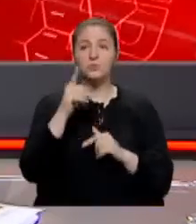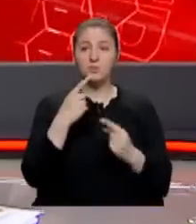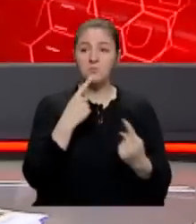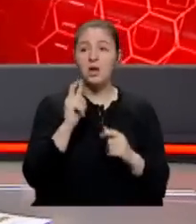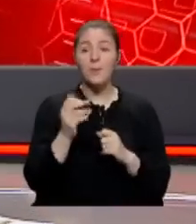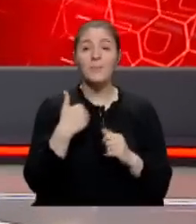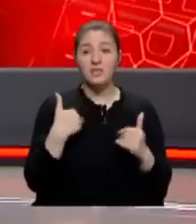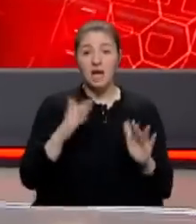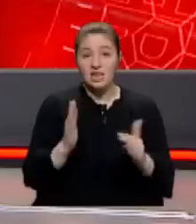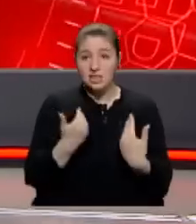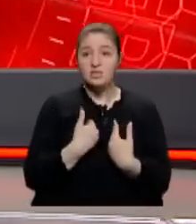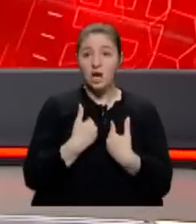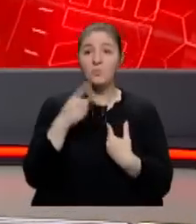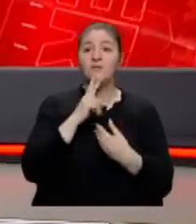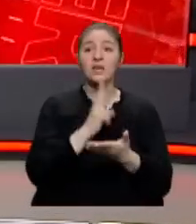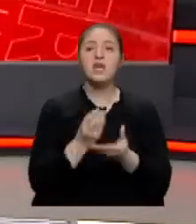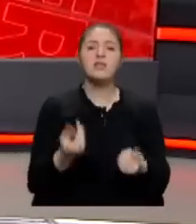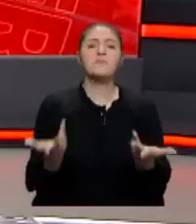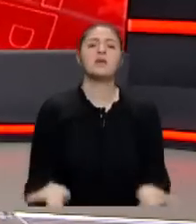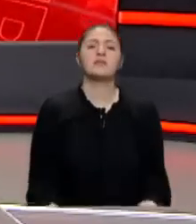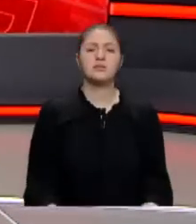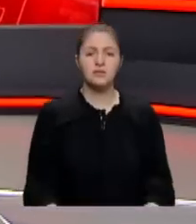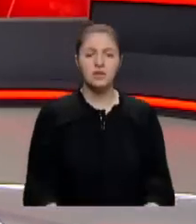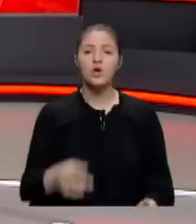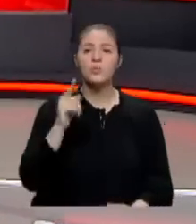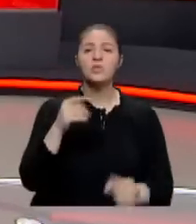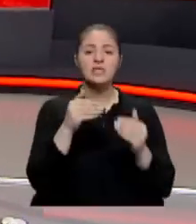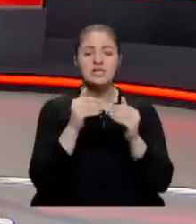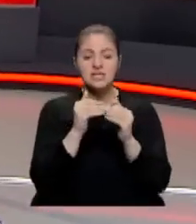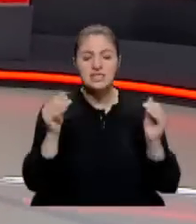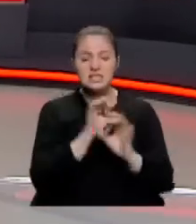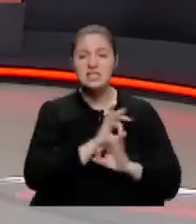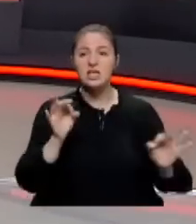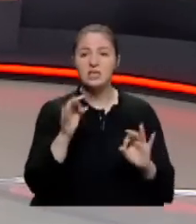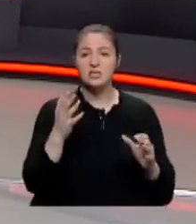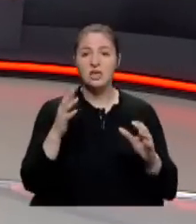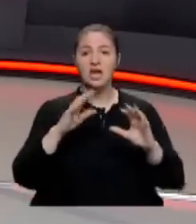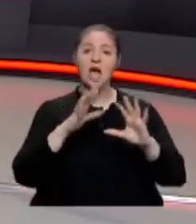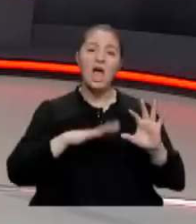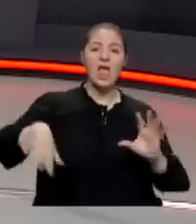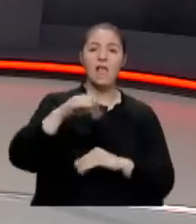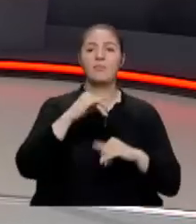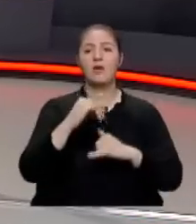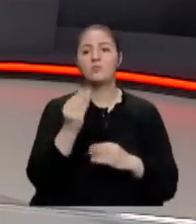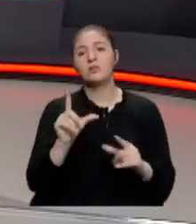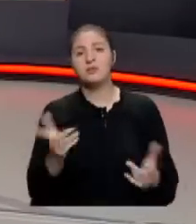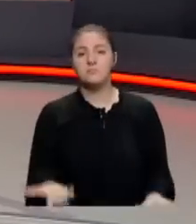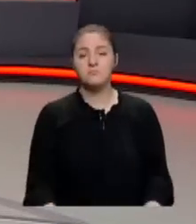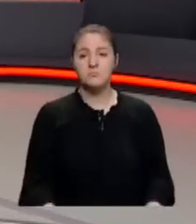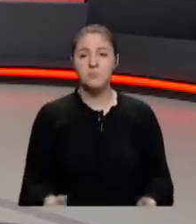bahsediyor Bana kalırsa kesinlikle yetmez bunu sınırsız atmosferik İnternet olması lazım